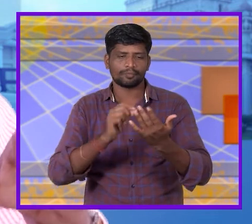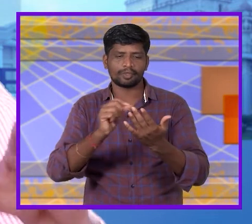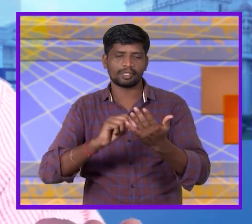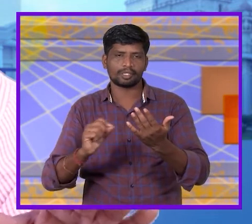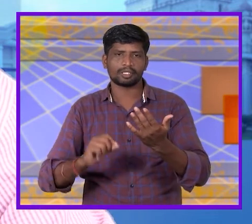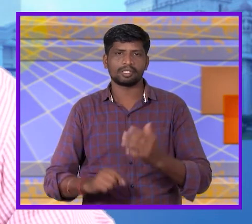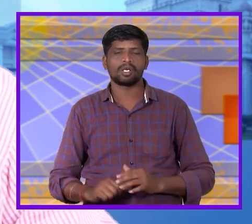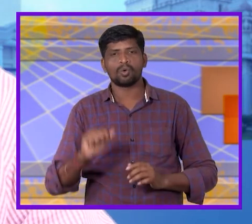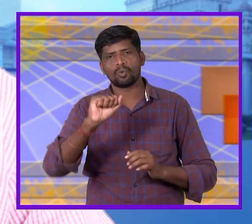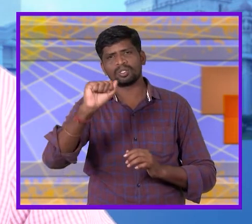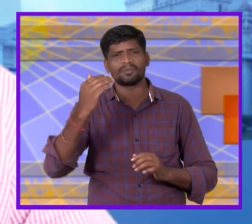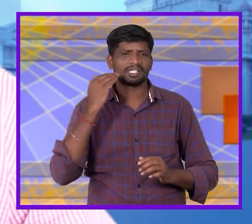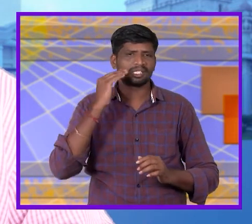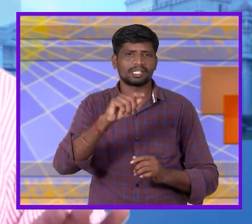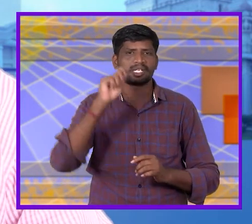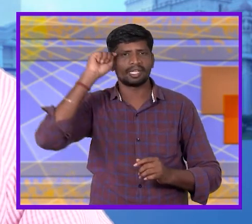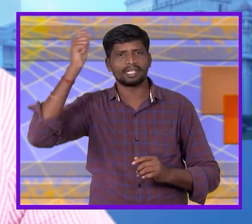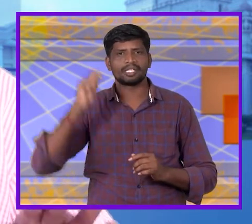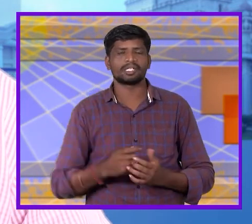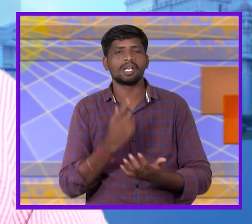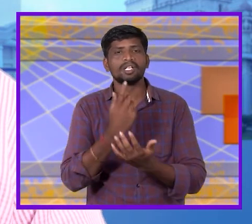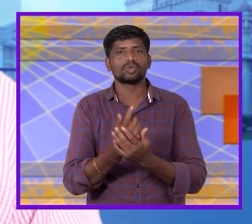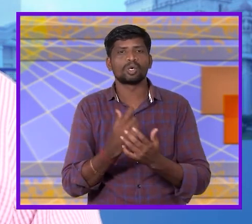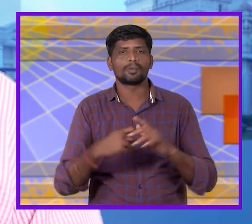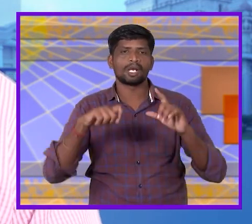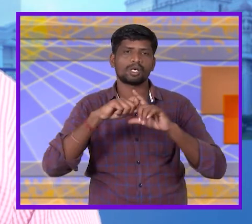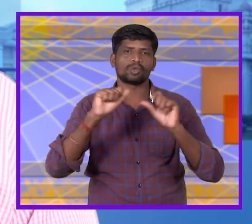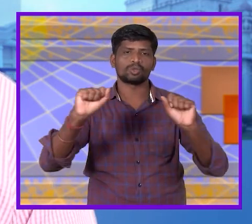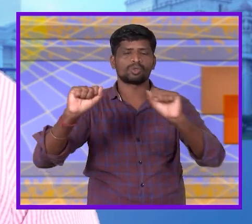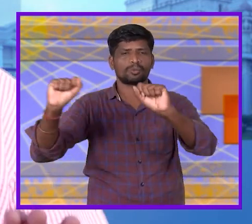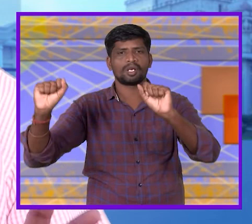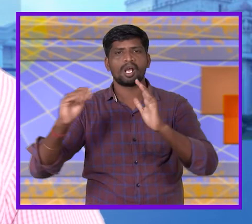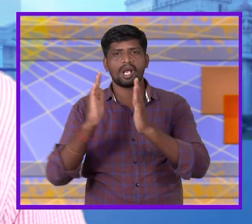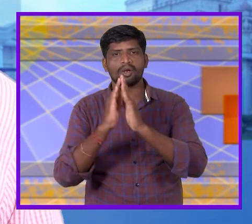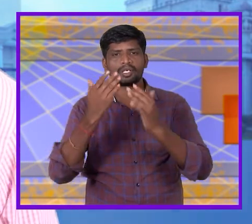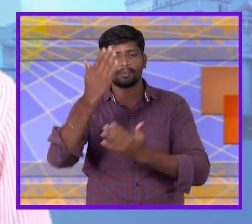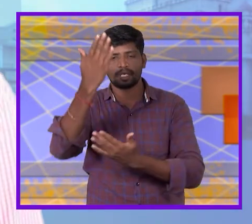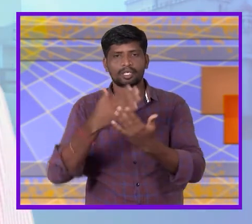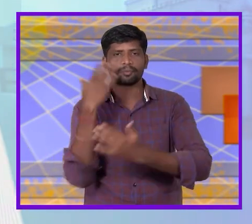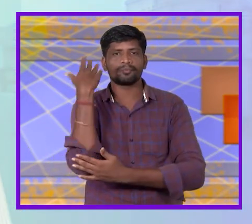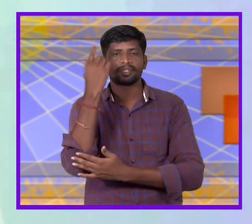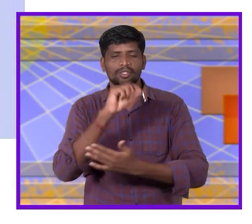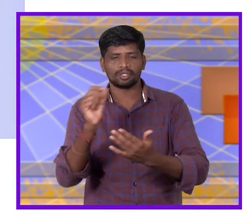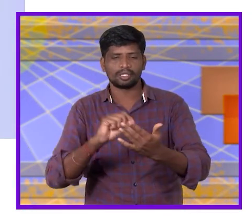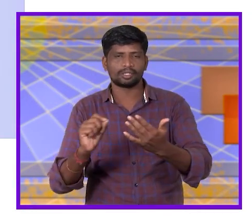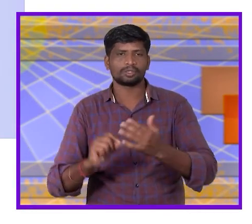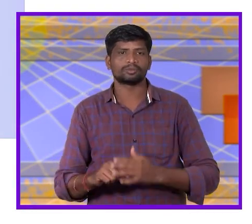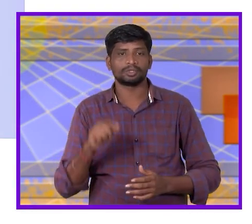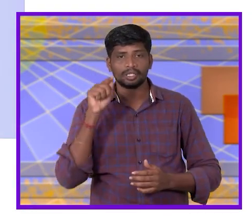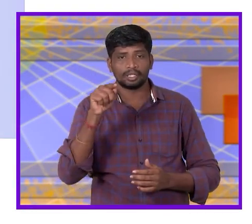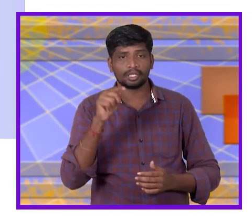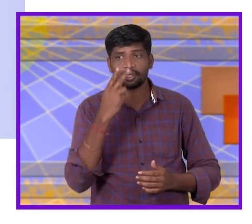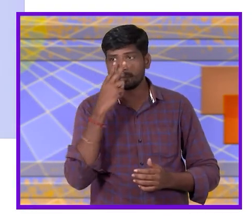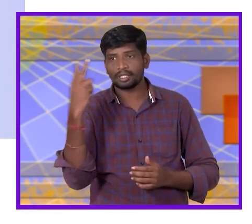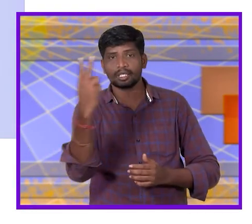முழுக்க அவங்கவுங்க மாவட்டத்தில் உள்ள மாணவர்கள் அந்தந்த மாவட்டத்தில் உள்ள சுற்றுலா இடங்களை பற்றி ஒரு கட்டுரையை நீங்கள் எழுத வேண்டும். நீங்கள்